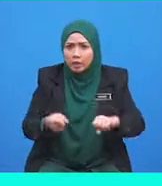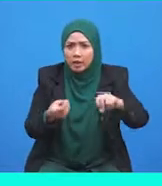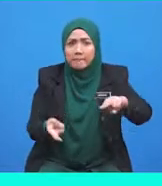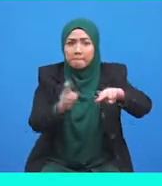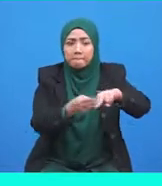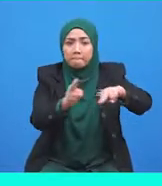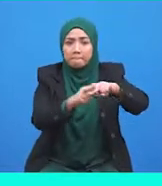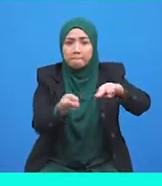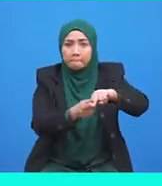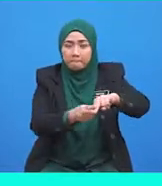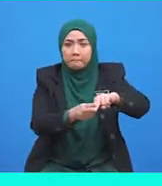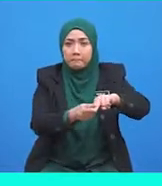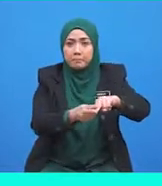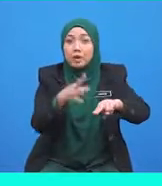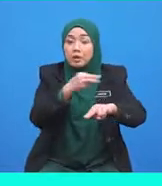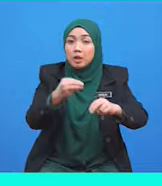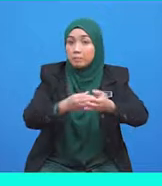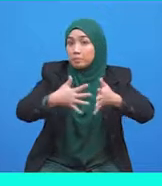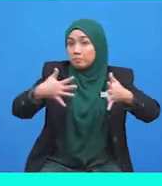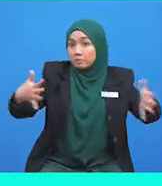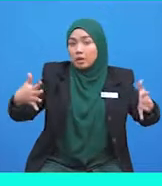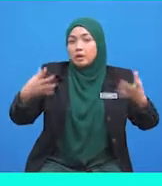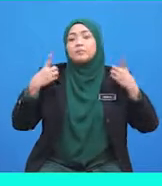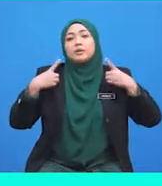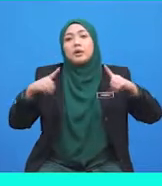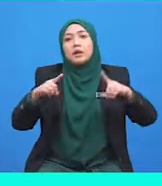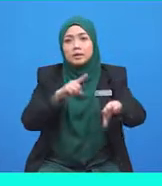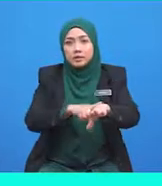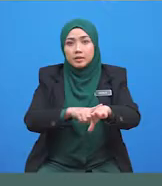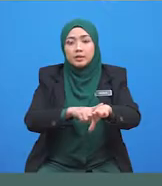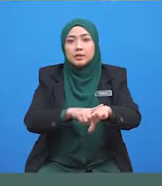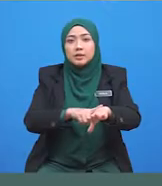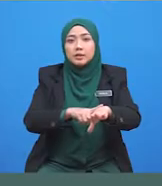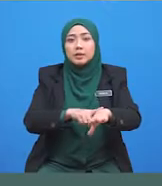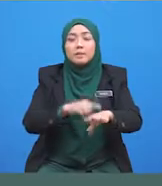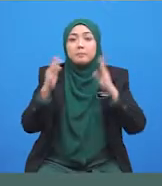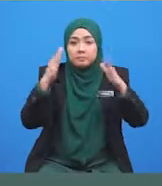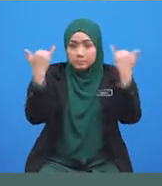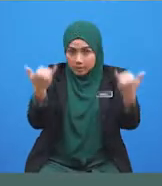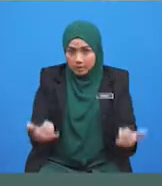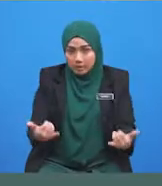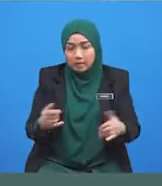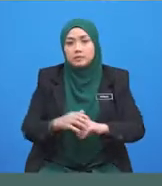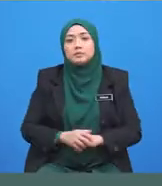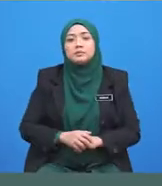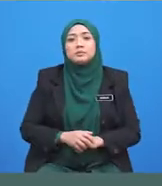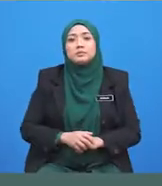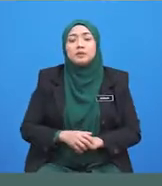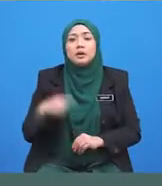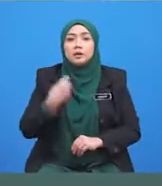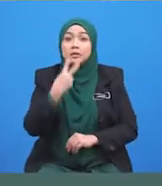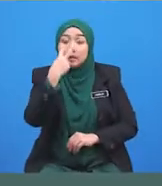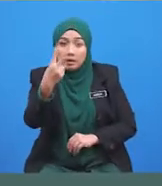berlakunya perkembangan terhadap urusan perdagangan masa kini. Seterusnya, murid-murid, kita mengimbau